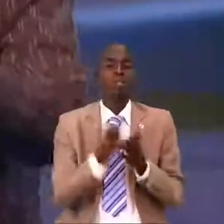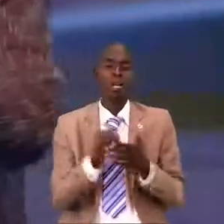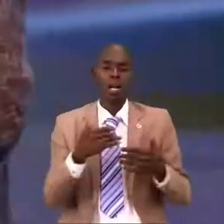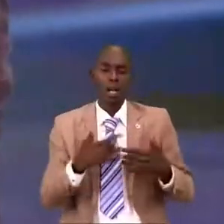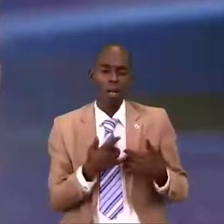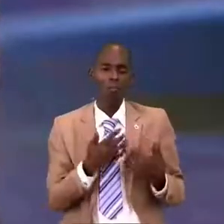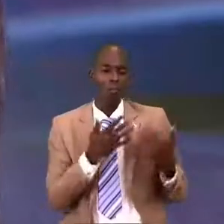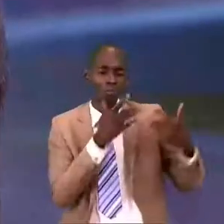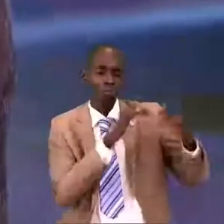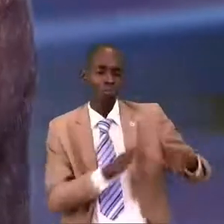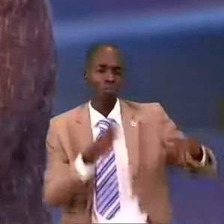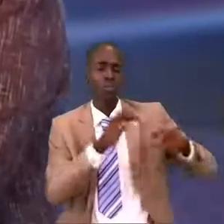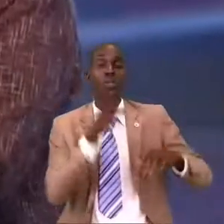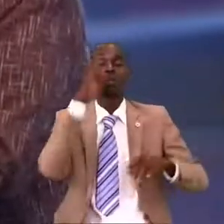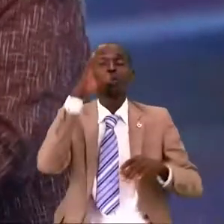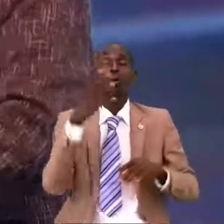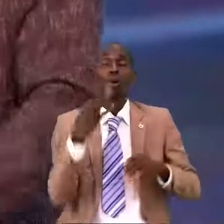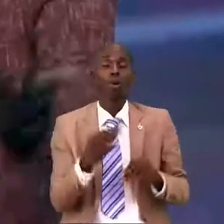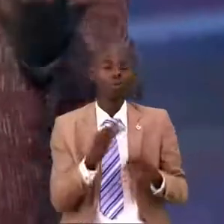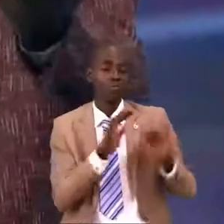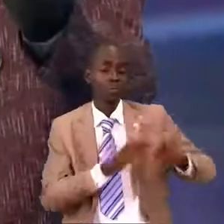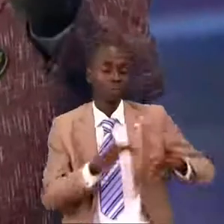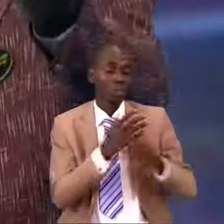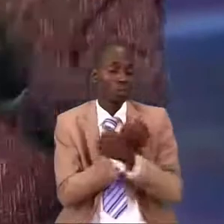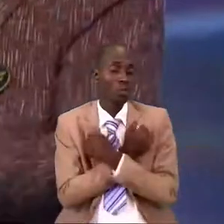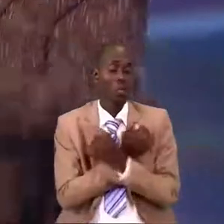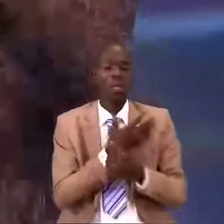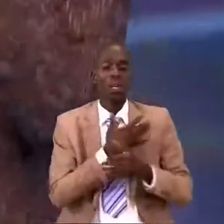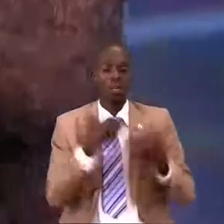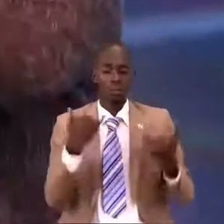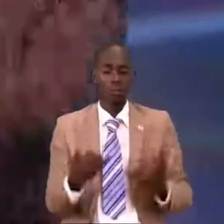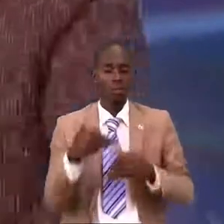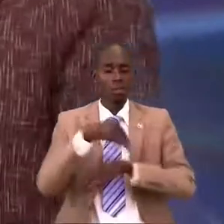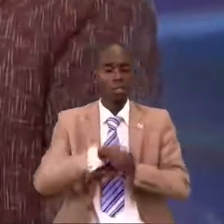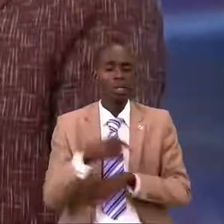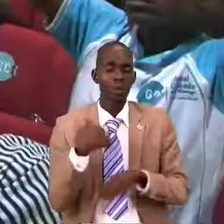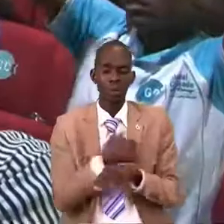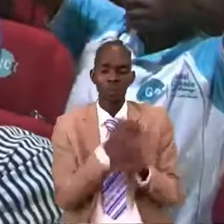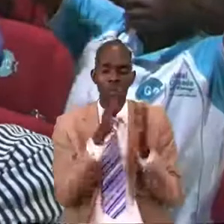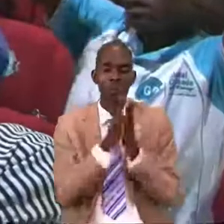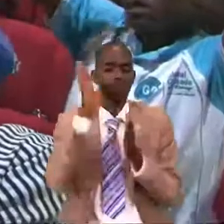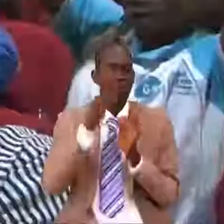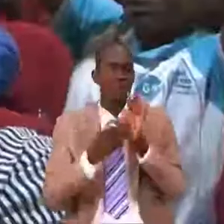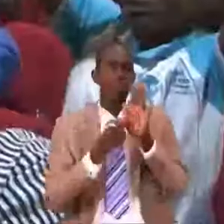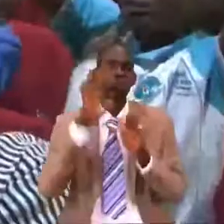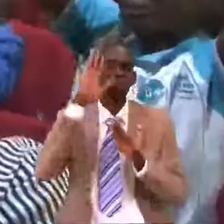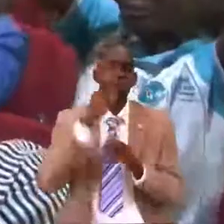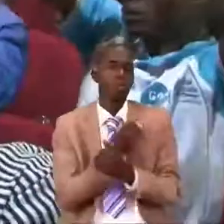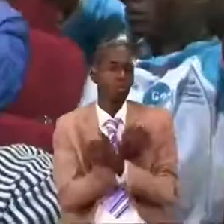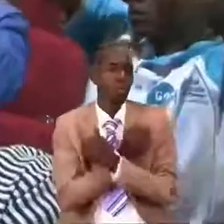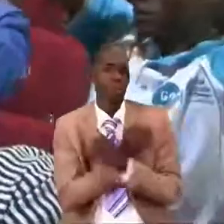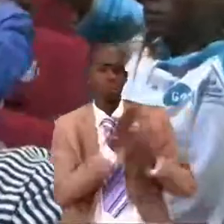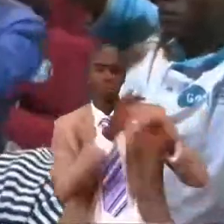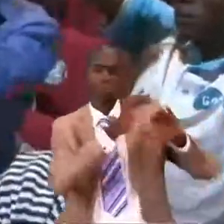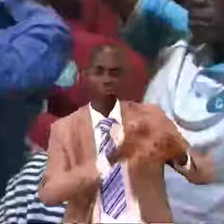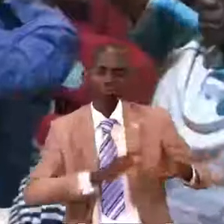prions. Manifeste ta pitié, ta miséricorde, ta compassion. Ta miséricorde à tout le monde ce soir. Au nom de